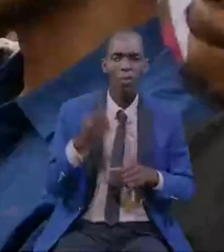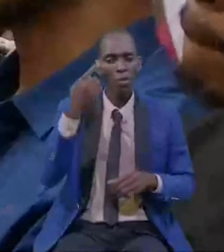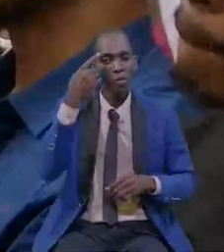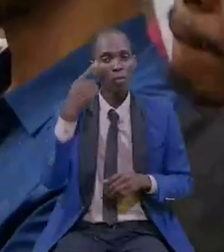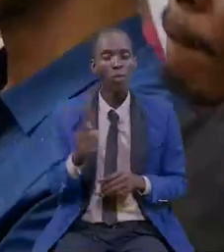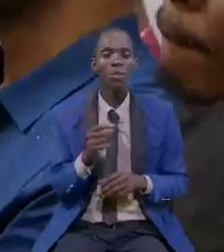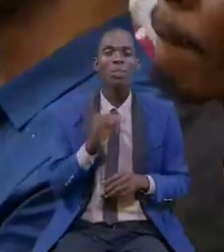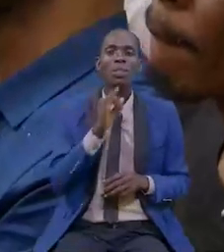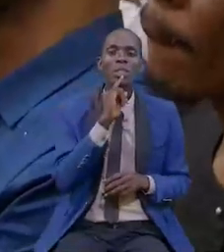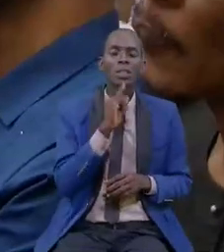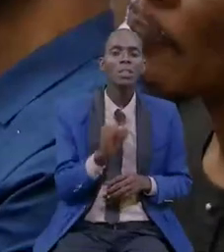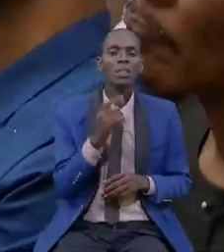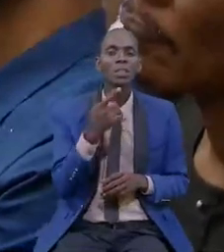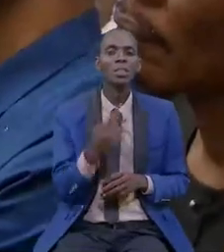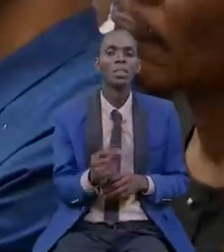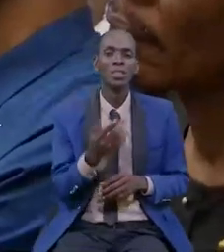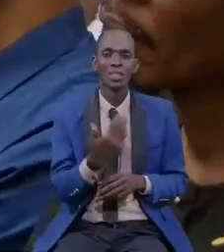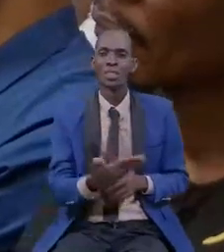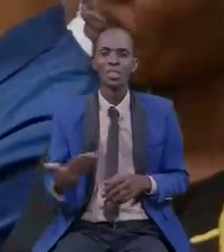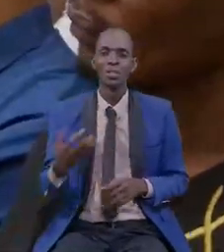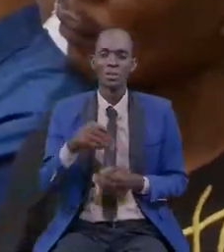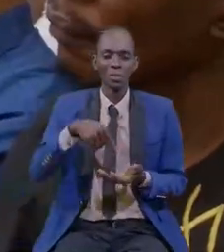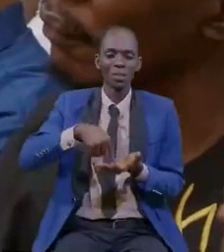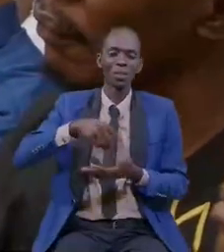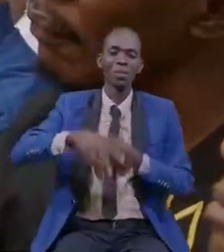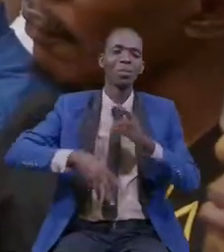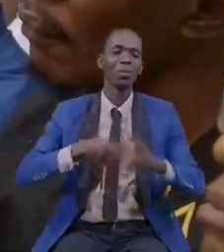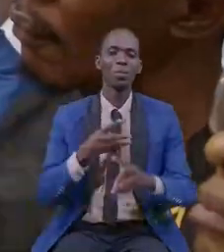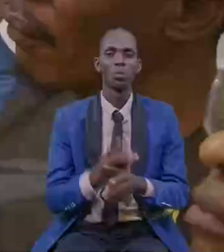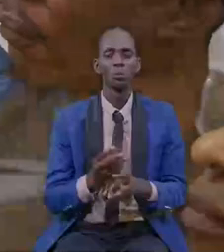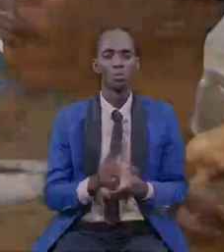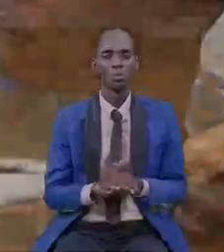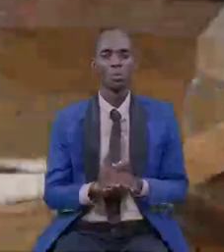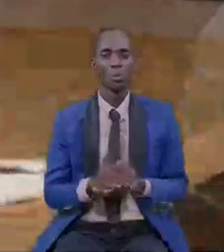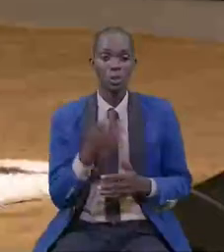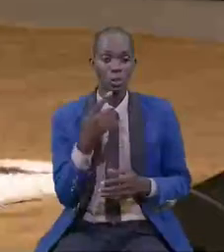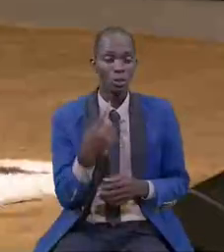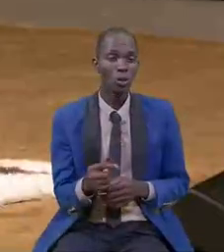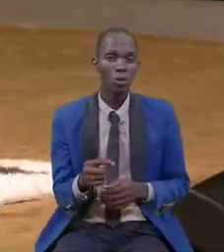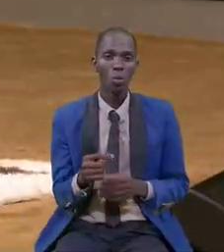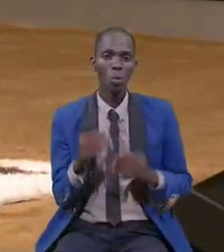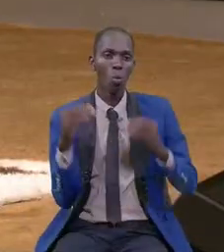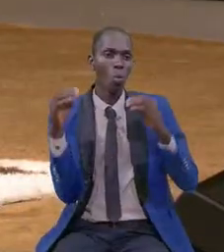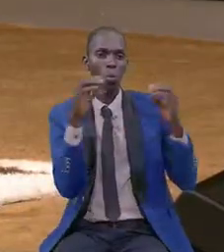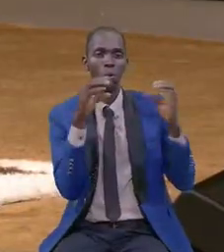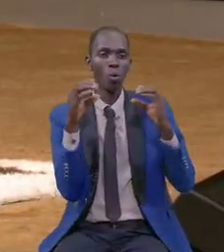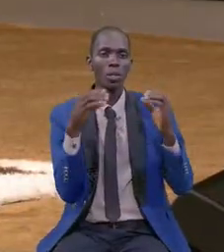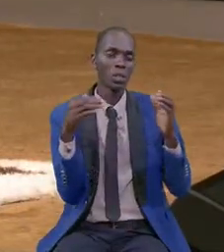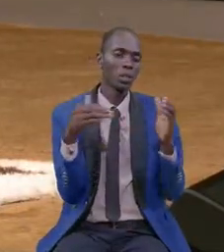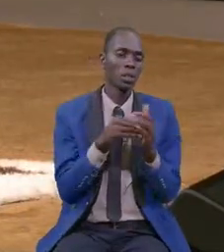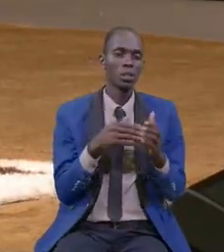oublis c'est les choses de ce monde ces choses font la guerre à l'âme mais il